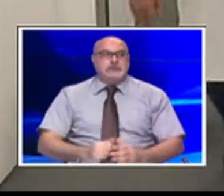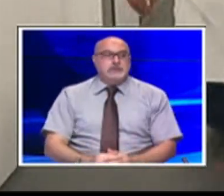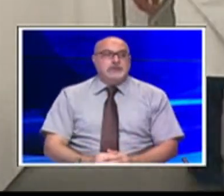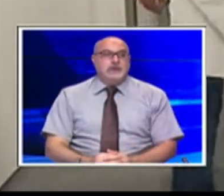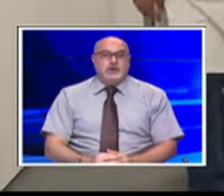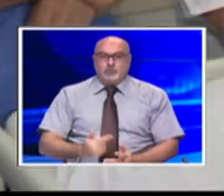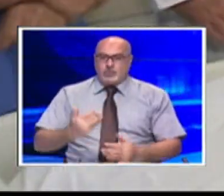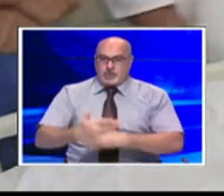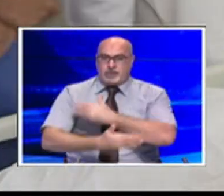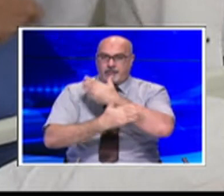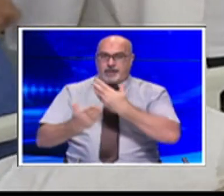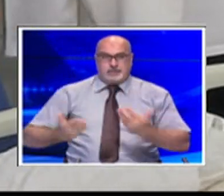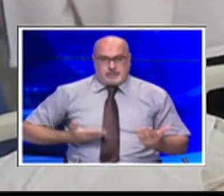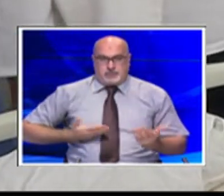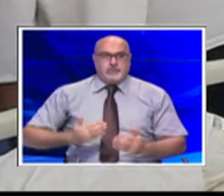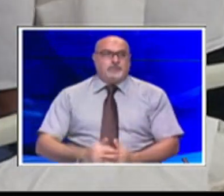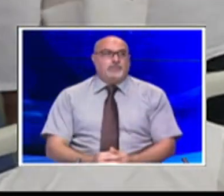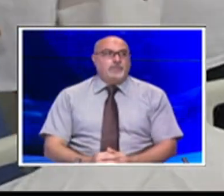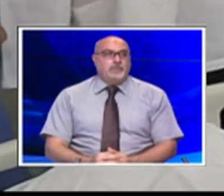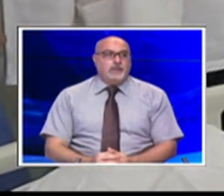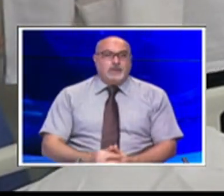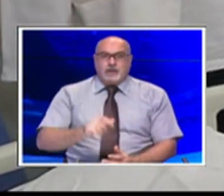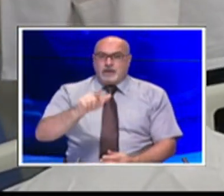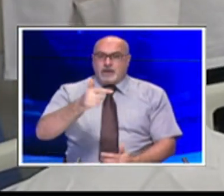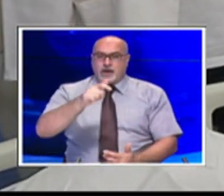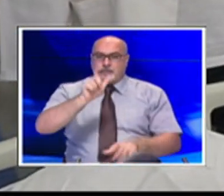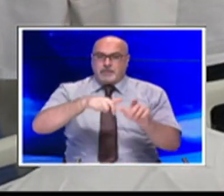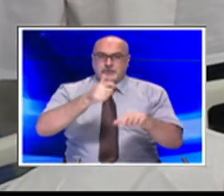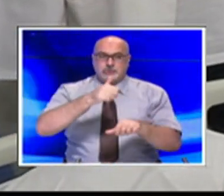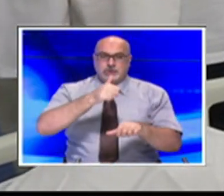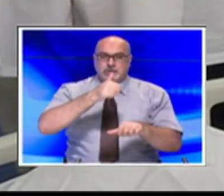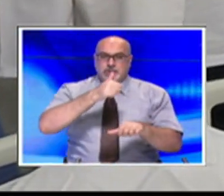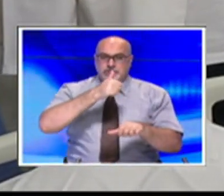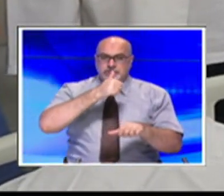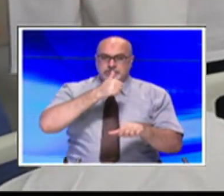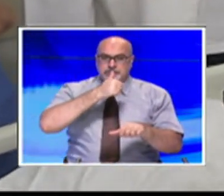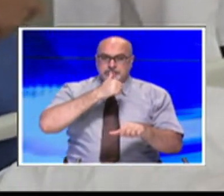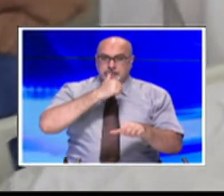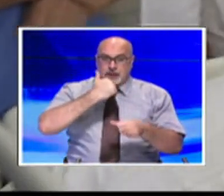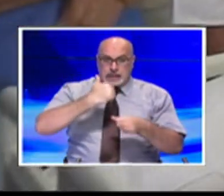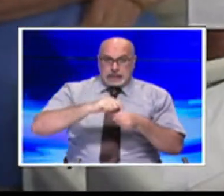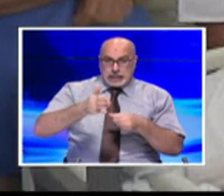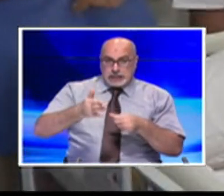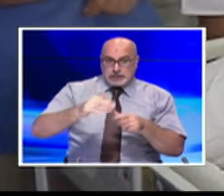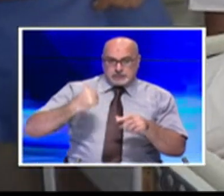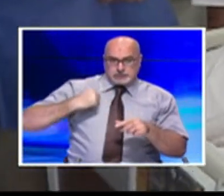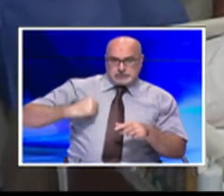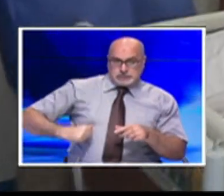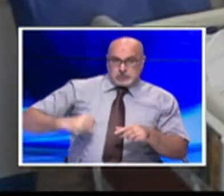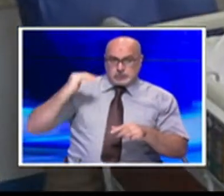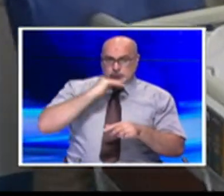الأشقاء وقت الضيق، فهذا أحد الضحايا الذين لم يتماثلوا للشفاء بعد إجراء عملية